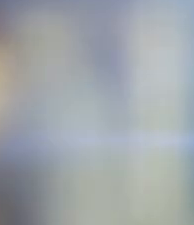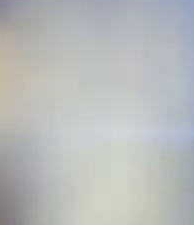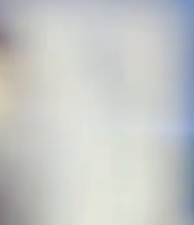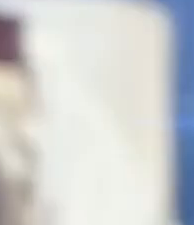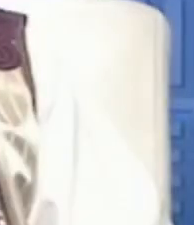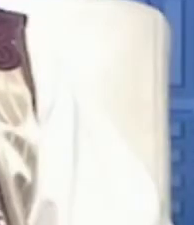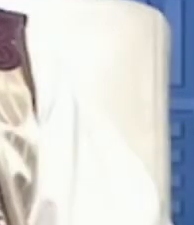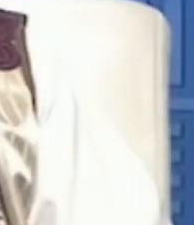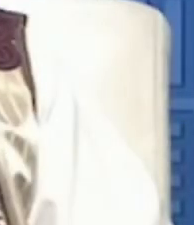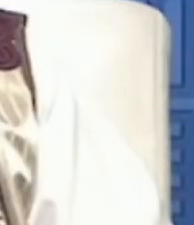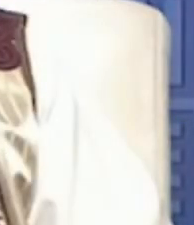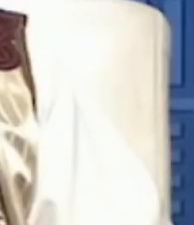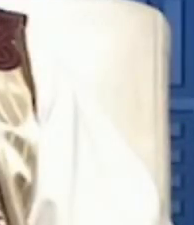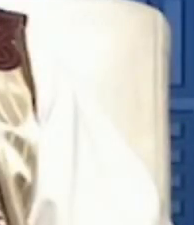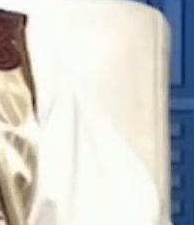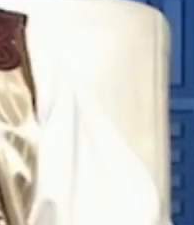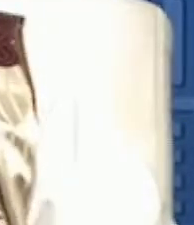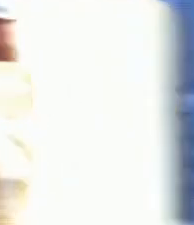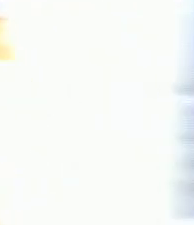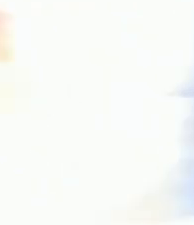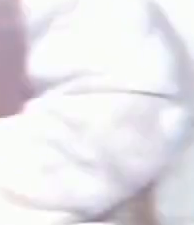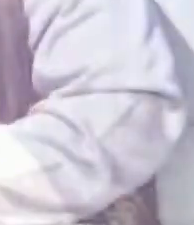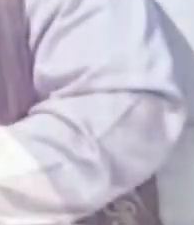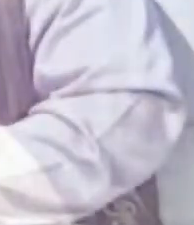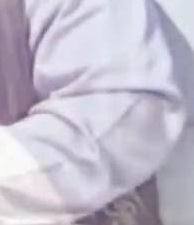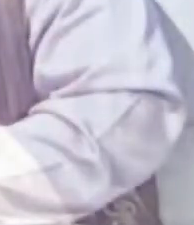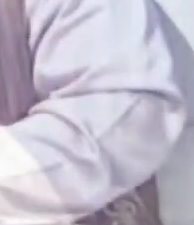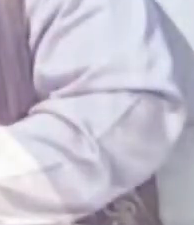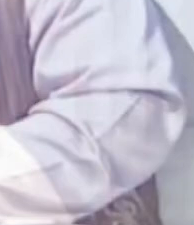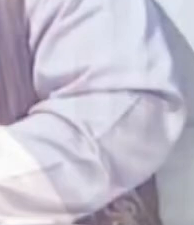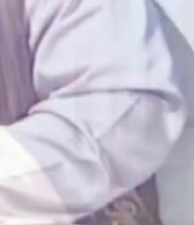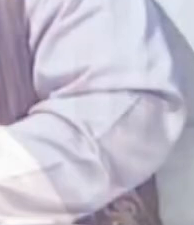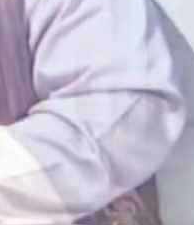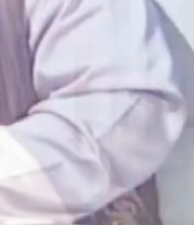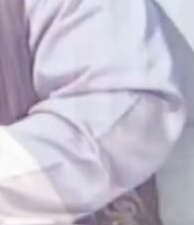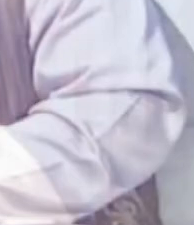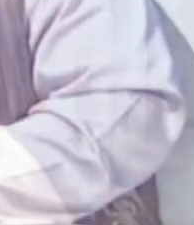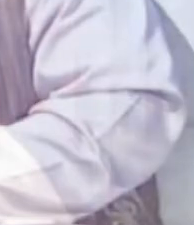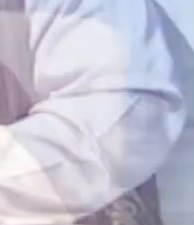لهم فرحة عندما يرون سعى